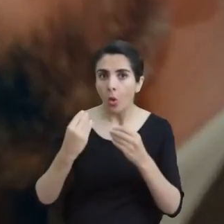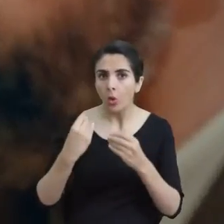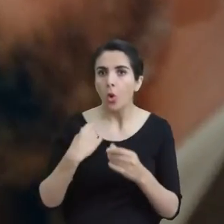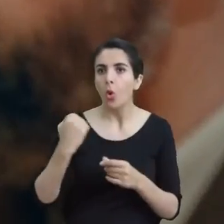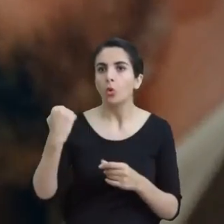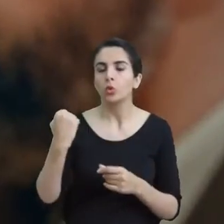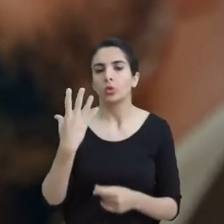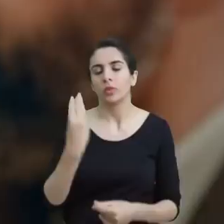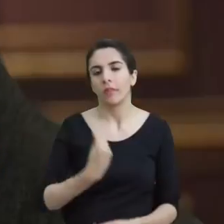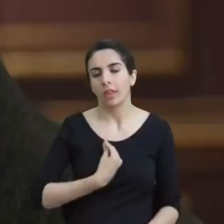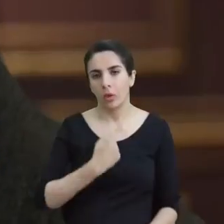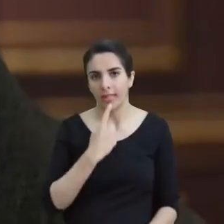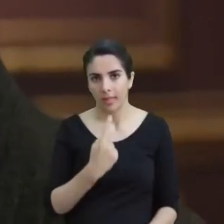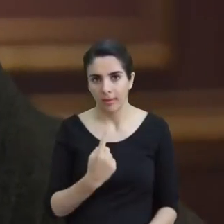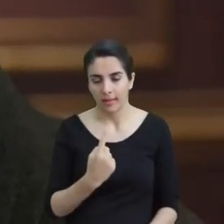güce dönüşür.